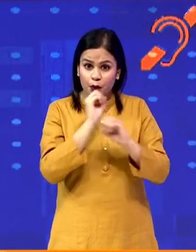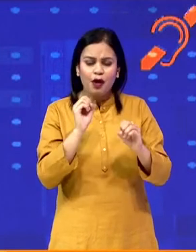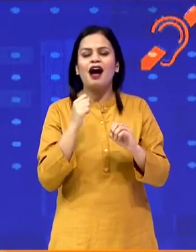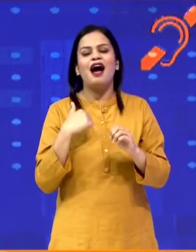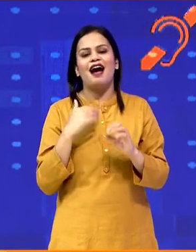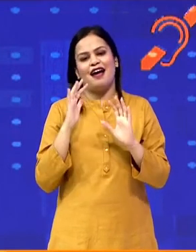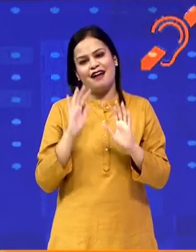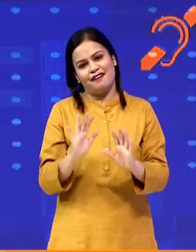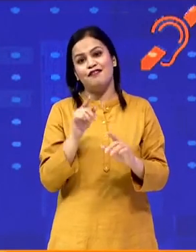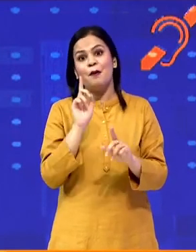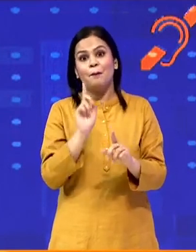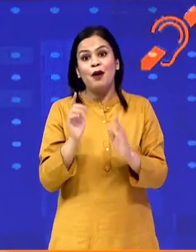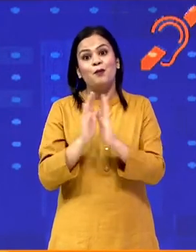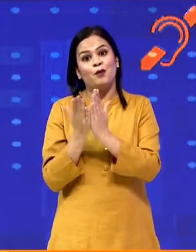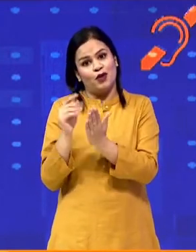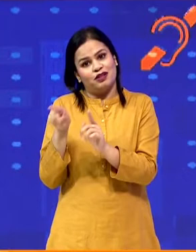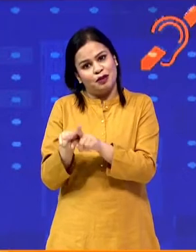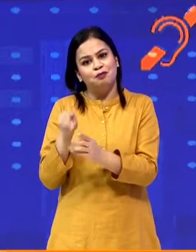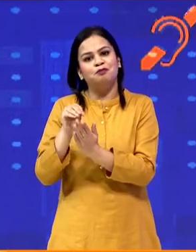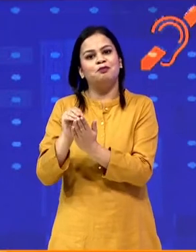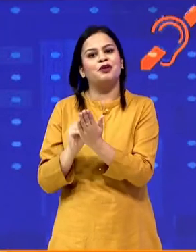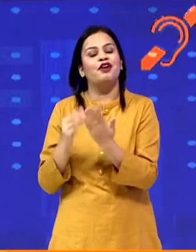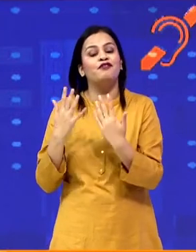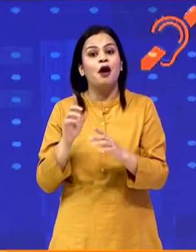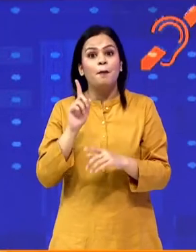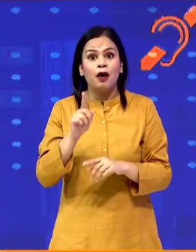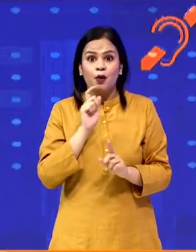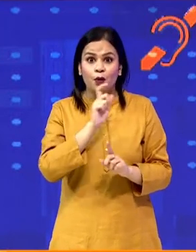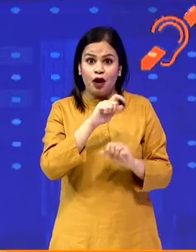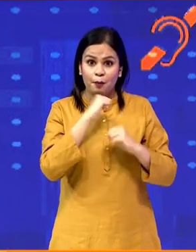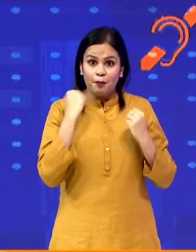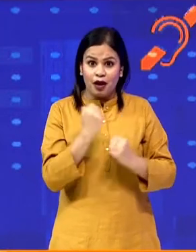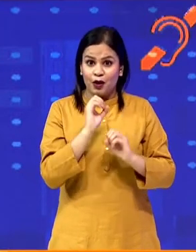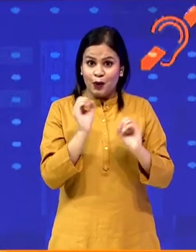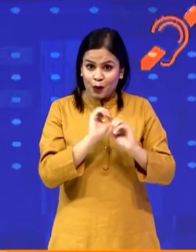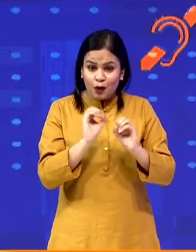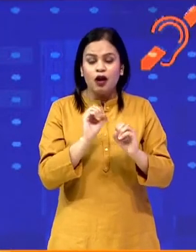लेकिन यह कहना की मेहनत नहीं करता है